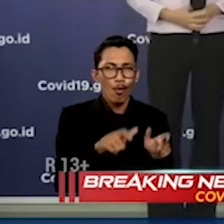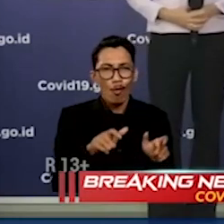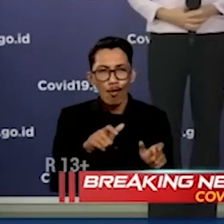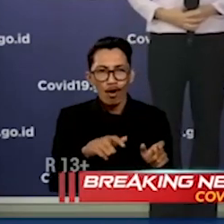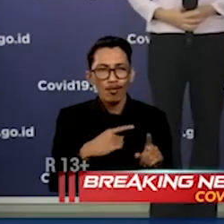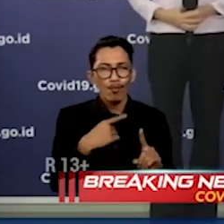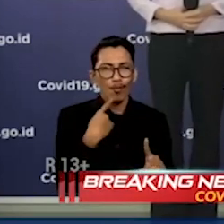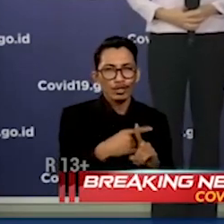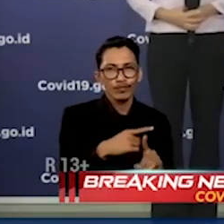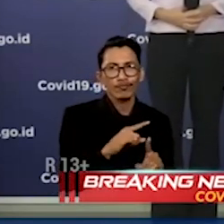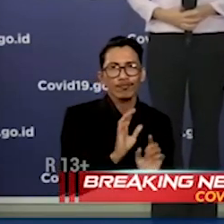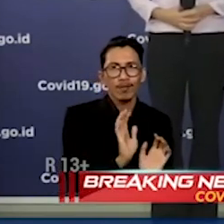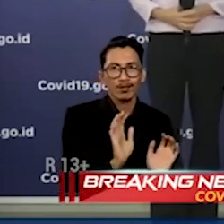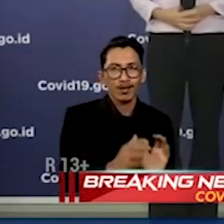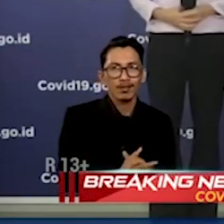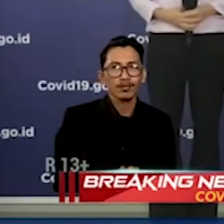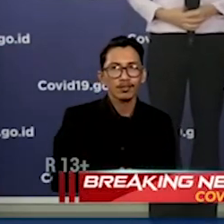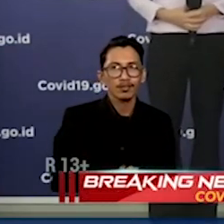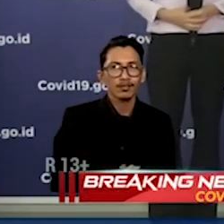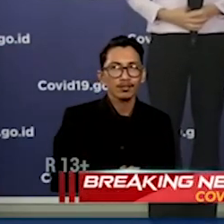19 sebanyak